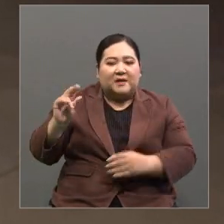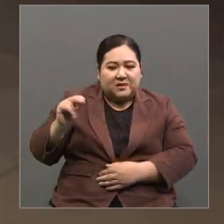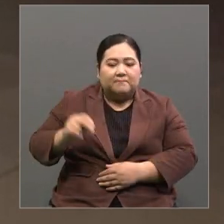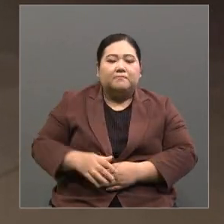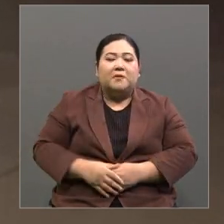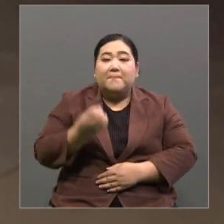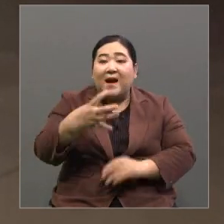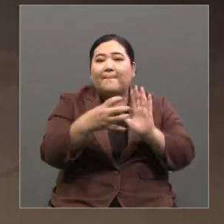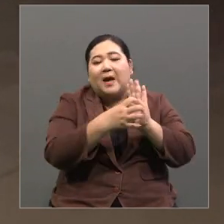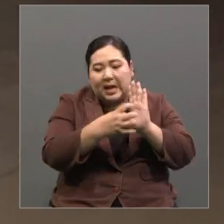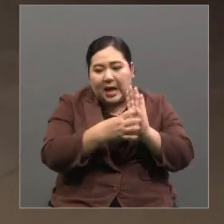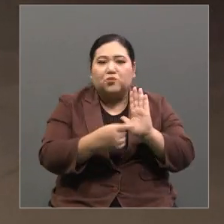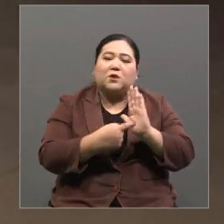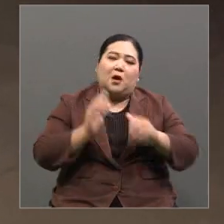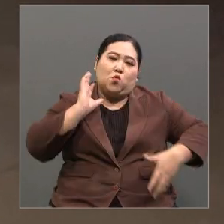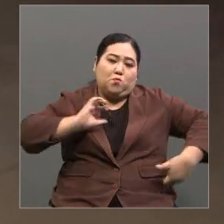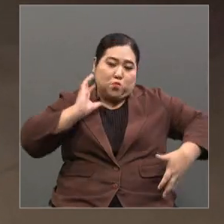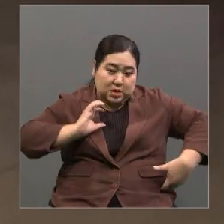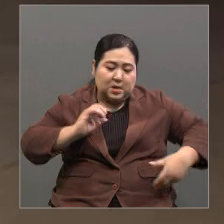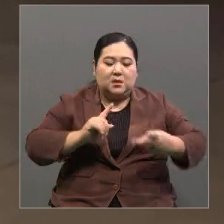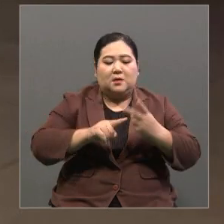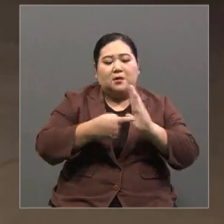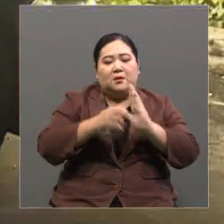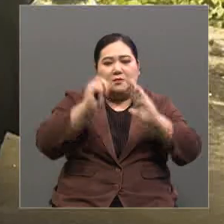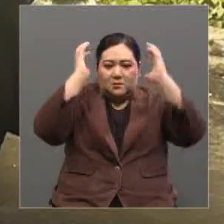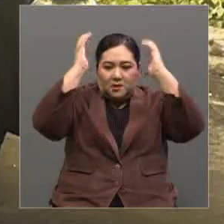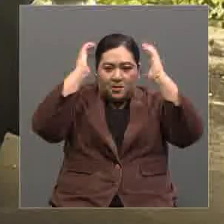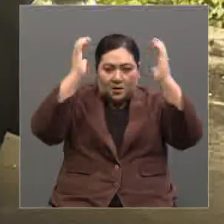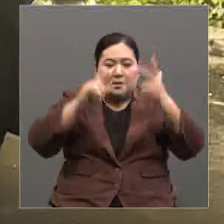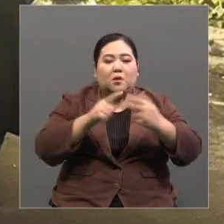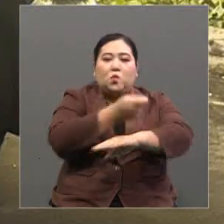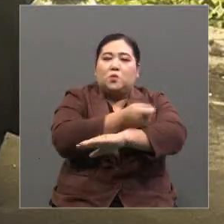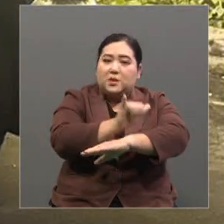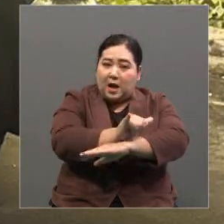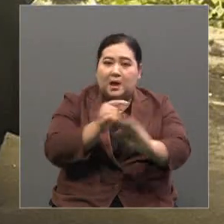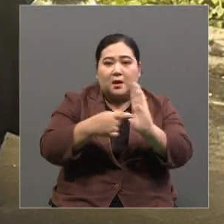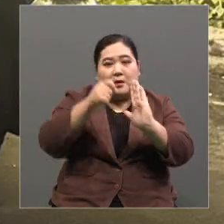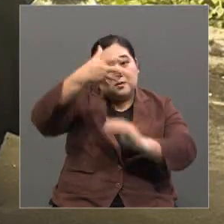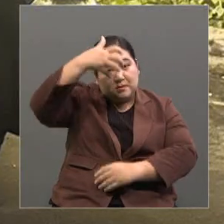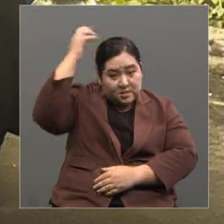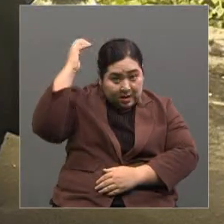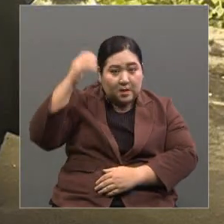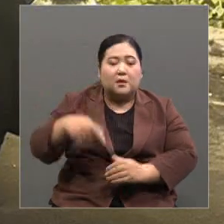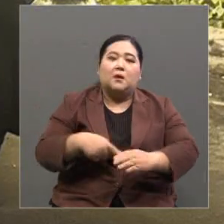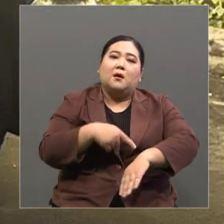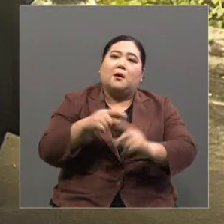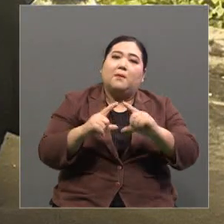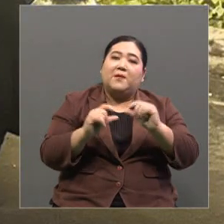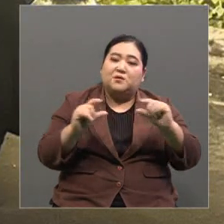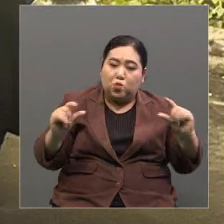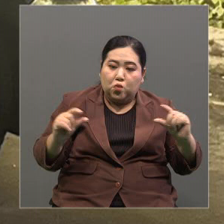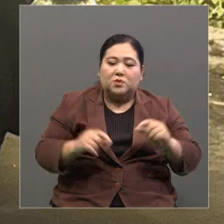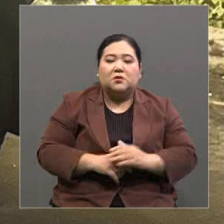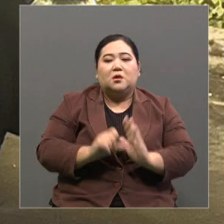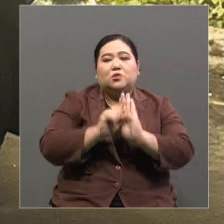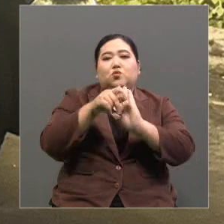ในเขตในพื้นที่ภาคกลางอย่างเช่นจังหวัดลพบุรีสระบุรีพระนครศรีอยุธยาสิงห์บุรีสุพรรณบุรีเพชรบูรณ์ค่ะหลังจากการจับกุม